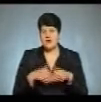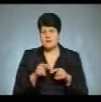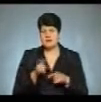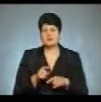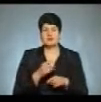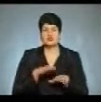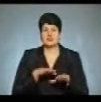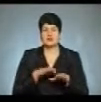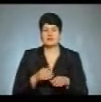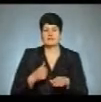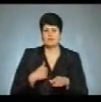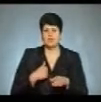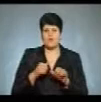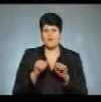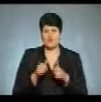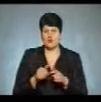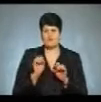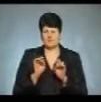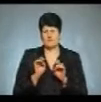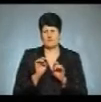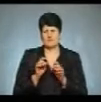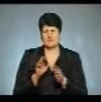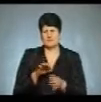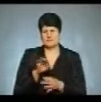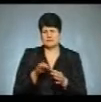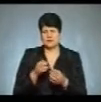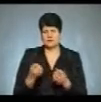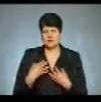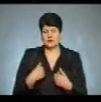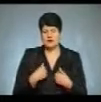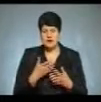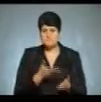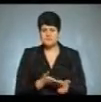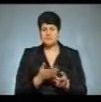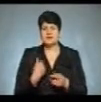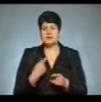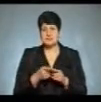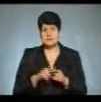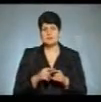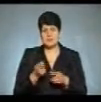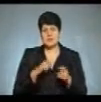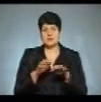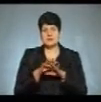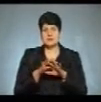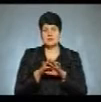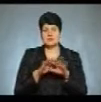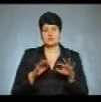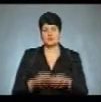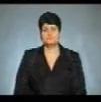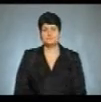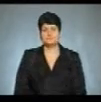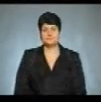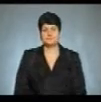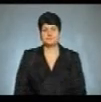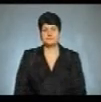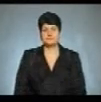військову форму, відповідно, відходи виробництва, власне, тканини дають нам, і з цієї тканини теж плететься сітка. Марія Котенко, Оксана